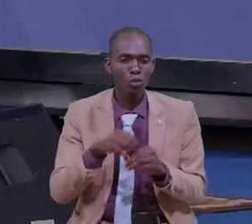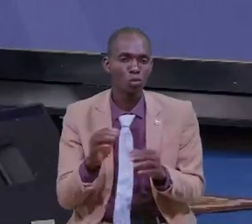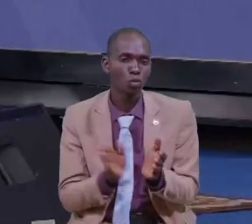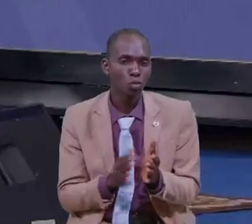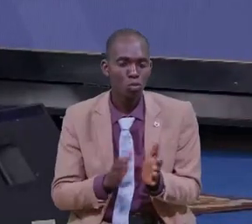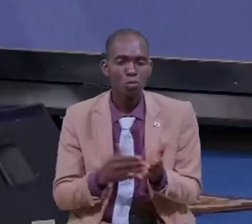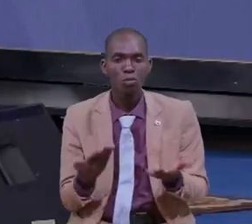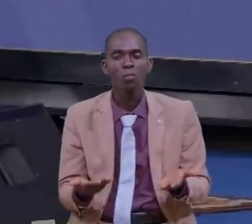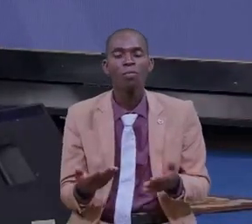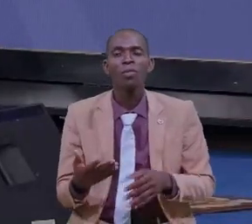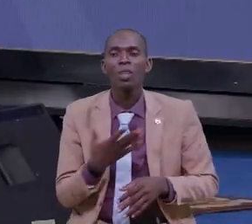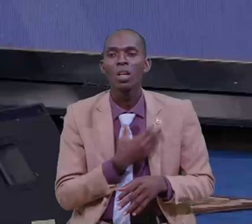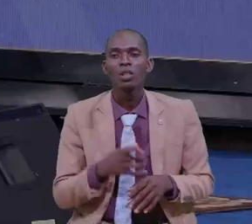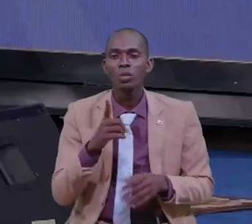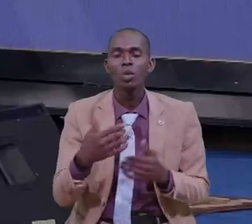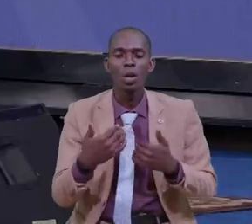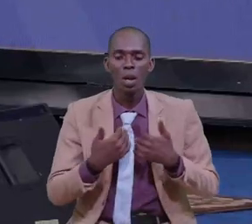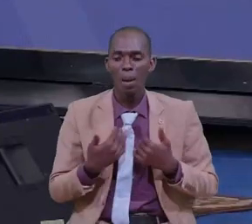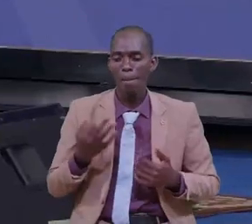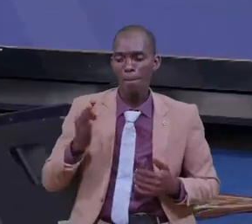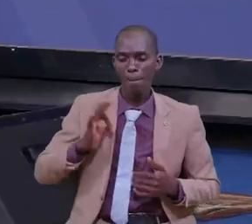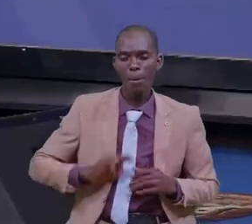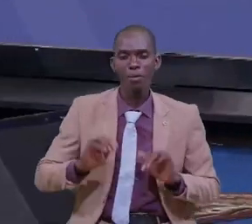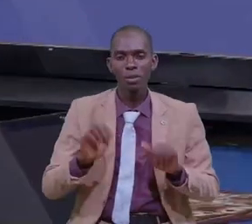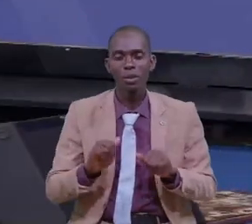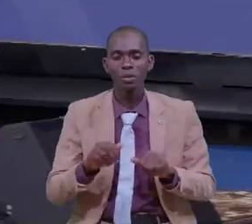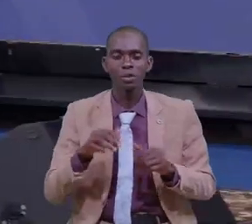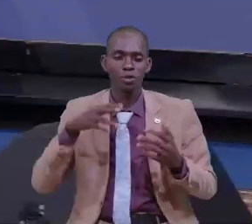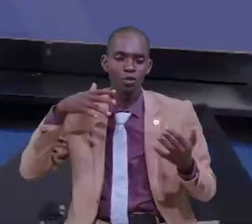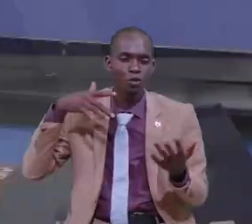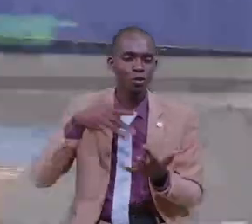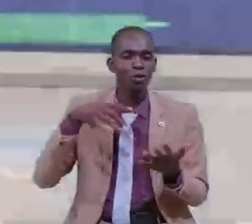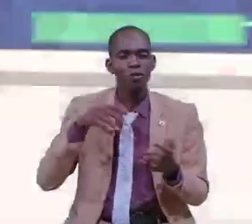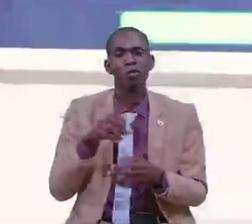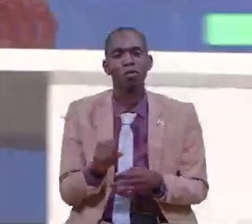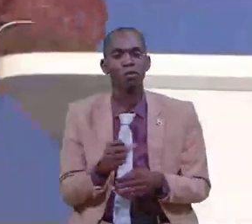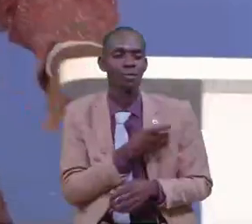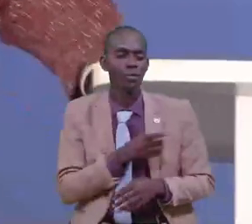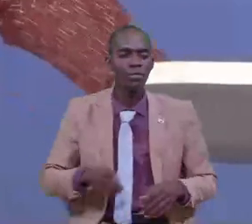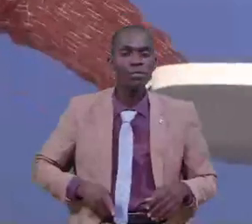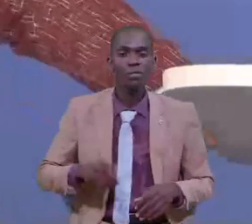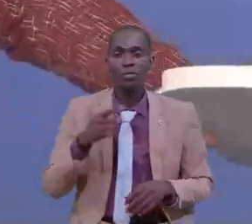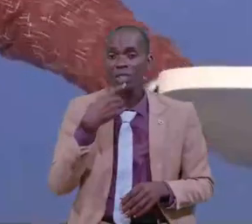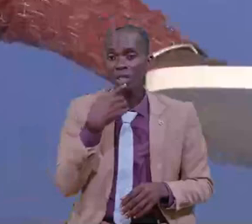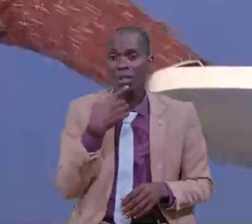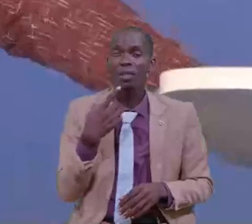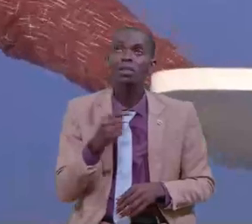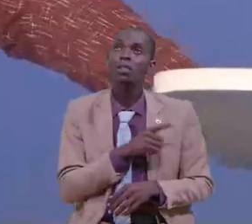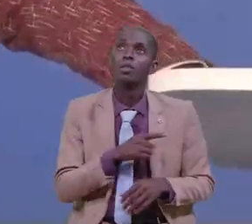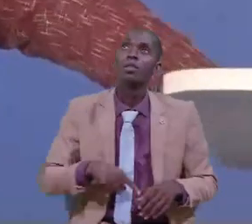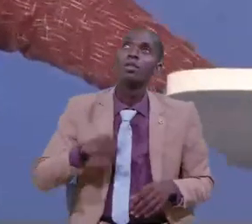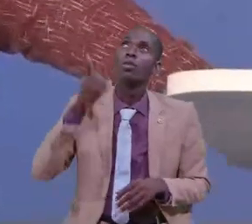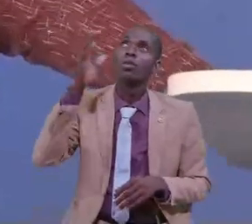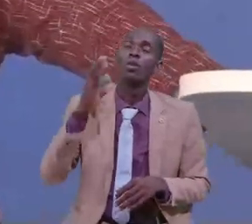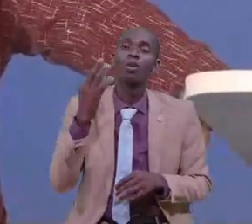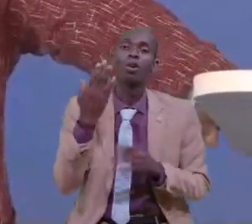études. Et tu as donc des études profitables. David a dit,